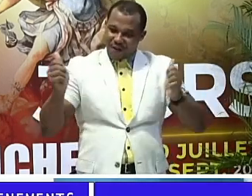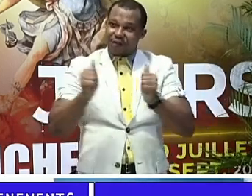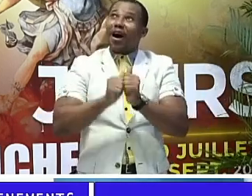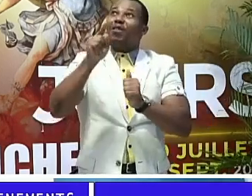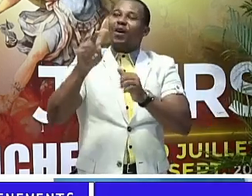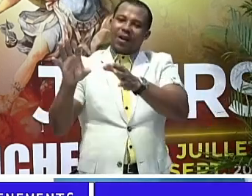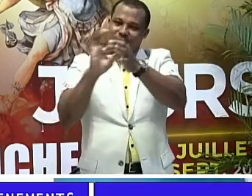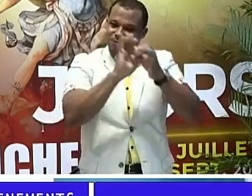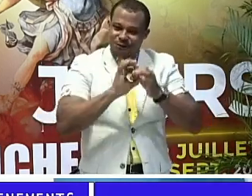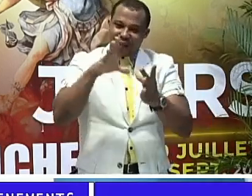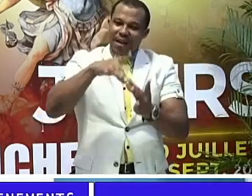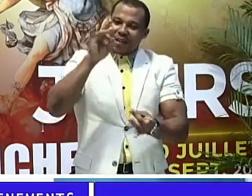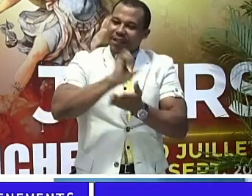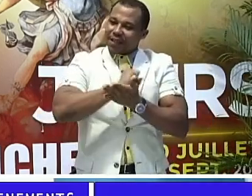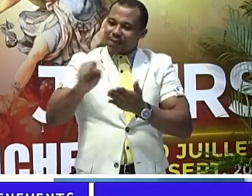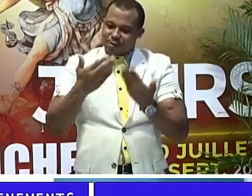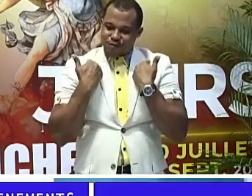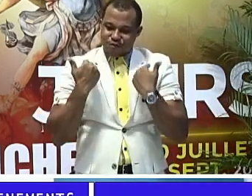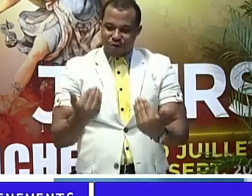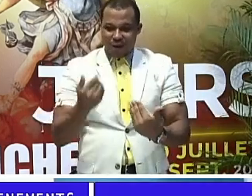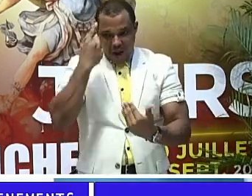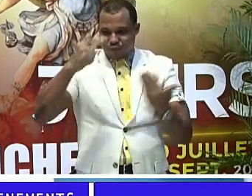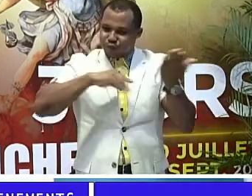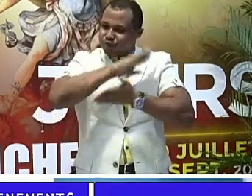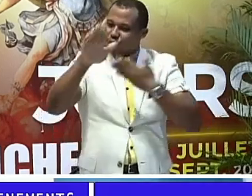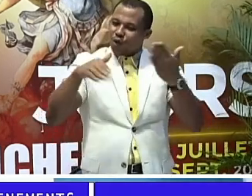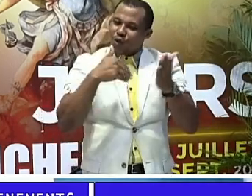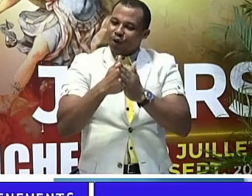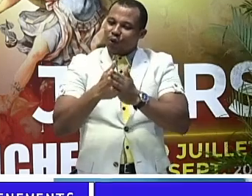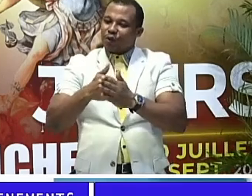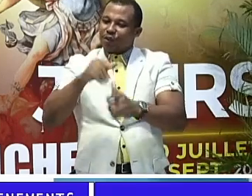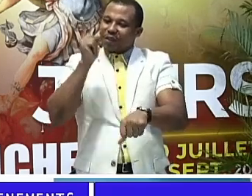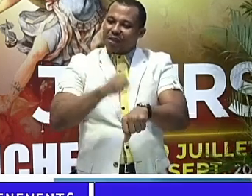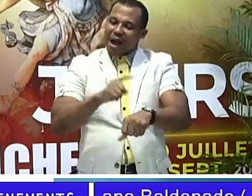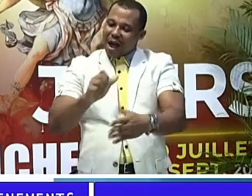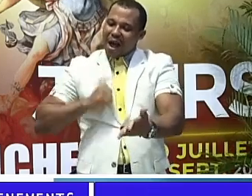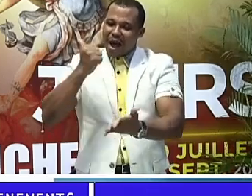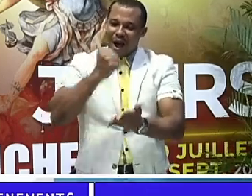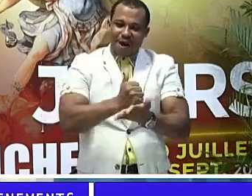du Saint-Esprit, maintenant et pour les siècles des siècles.